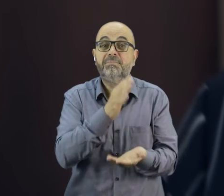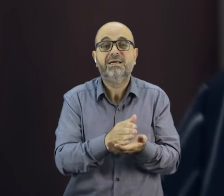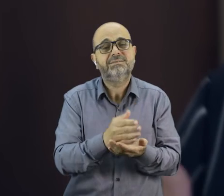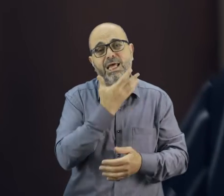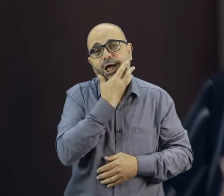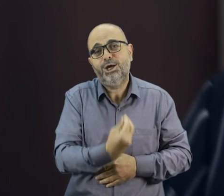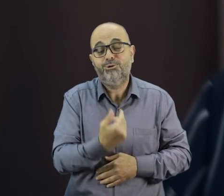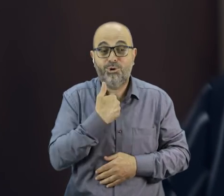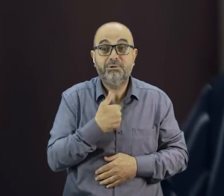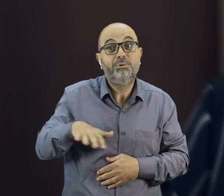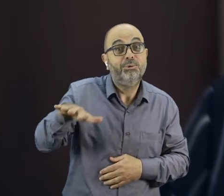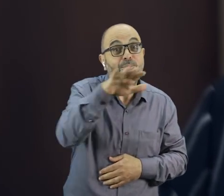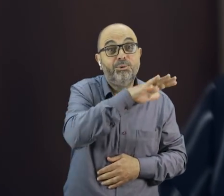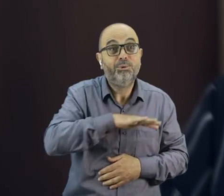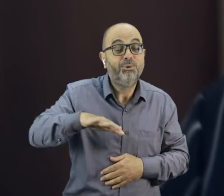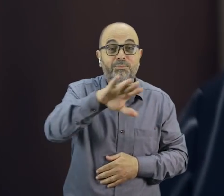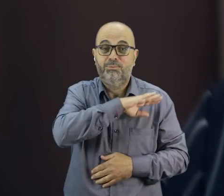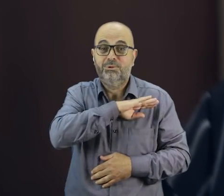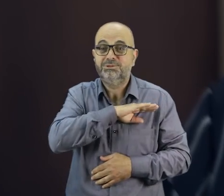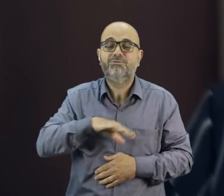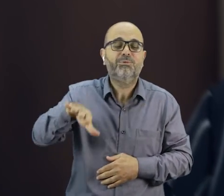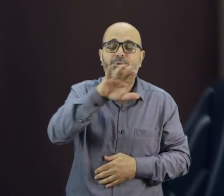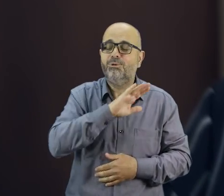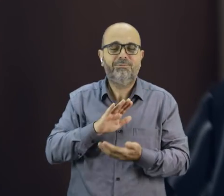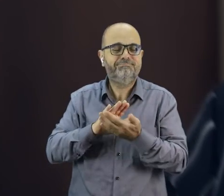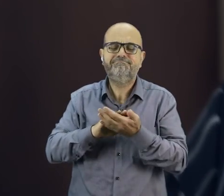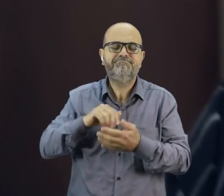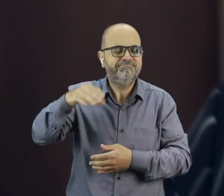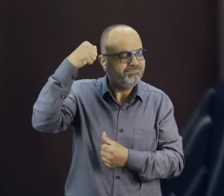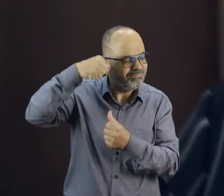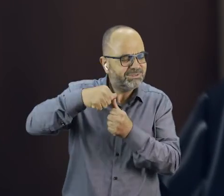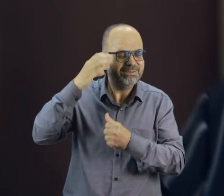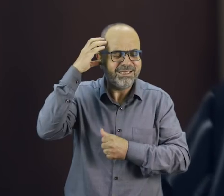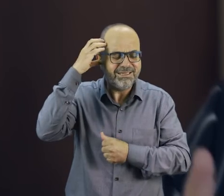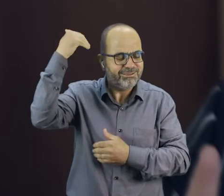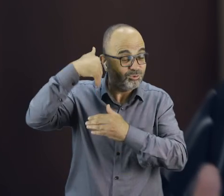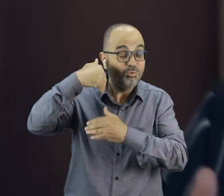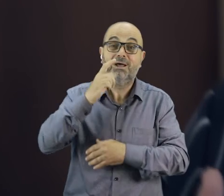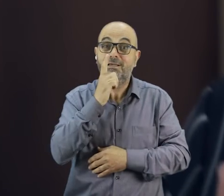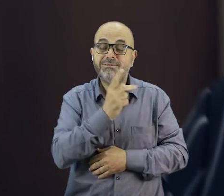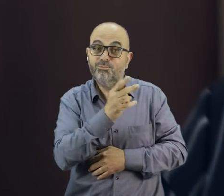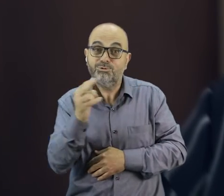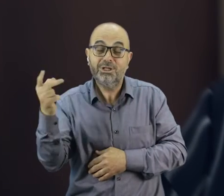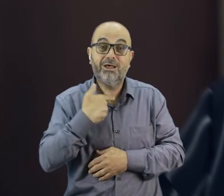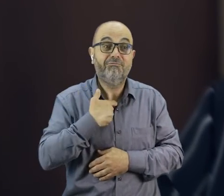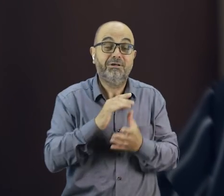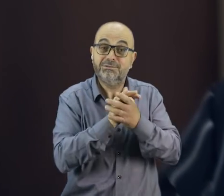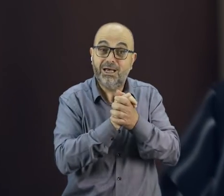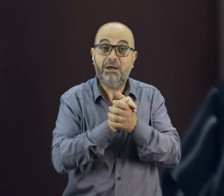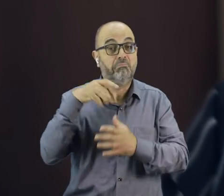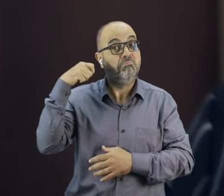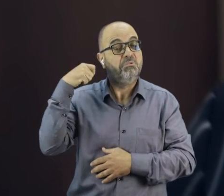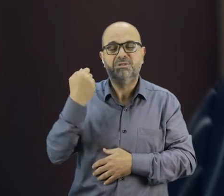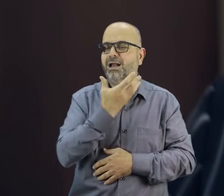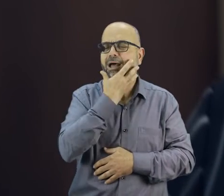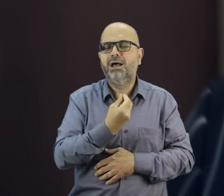حلو إني أنا سايبة ورايا أشياء كتير رائعة، ذكريات حلوة، أصدقاء طيبين، إدارة أجمل من هيك